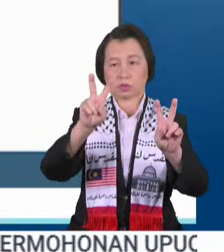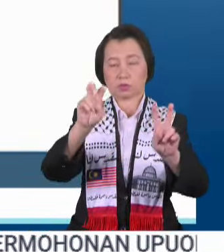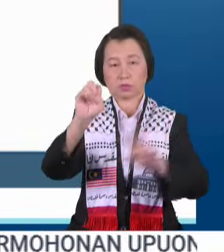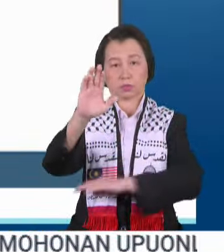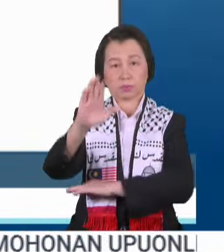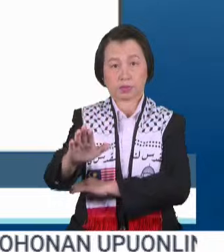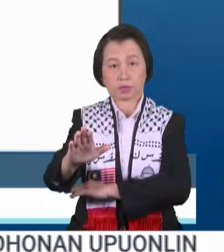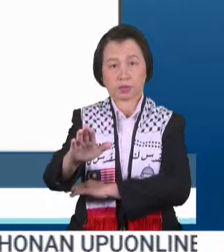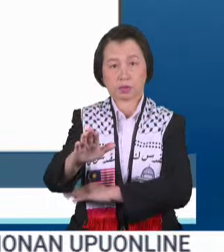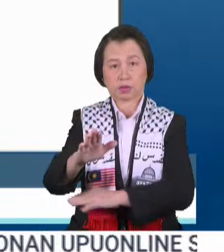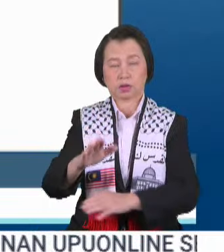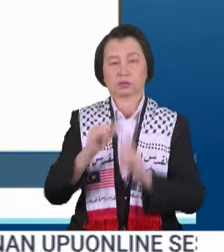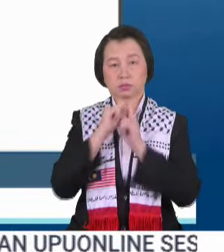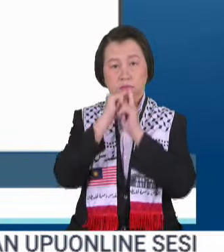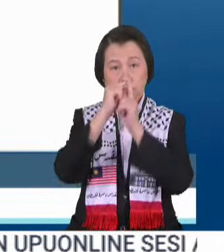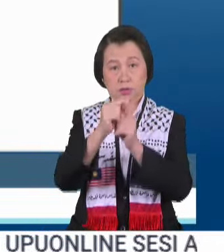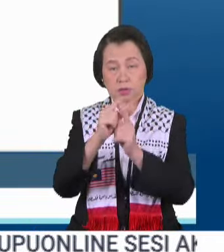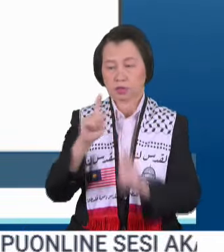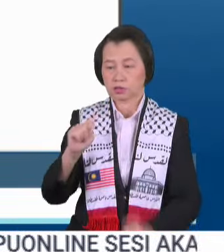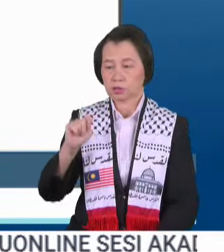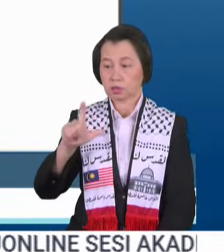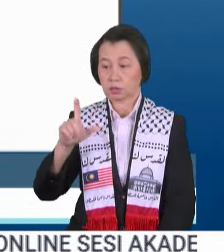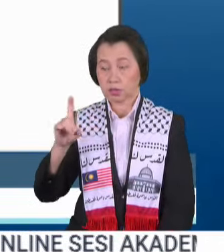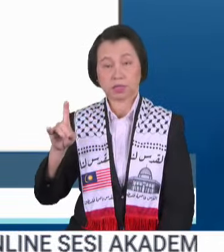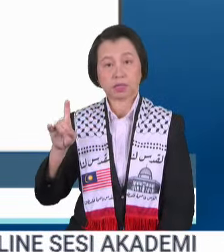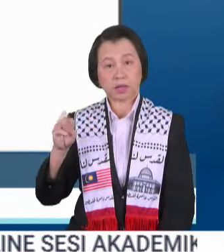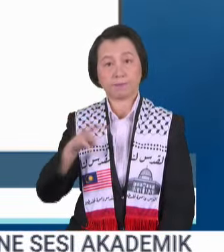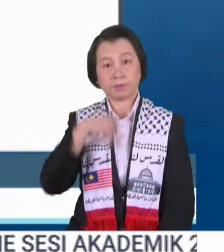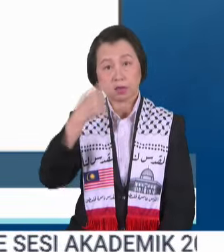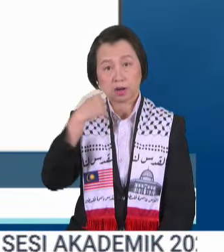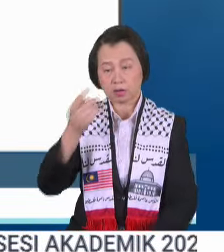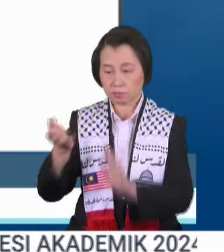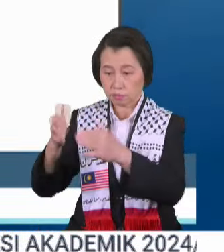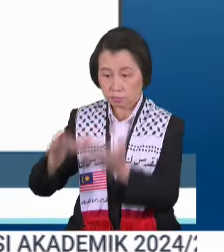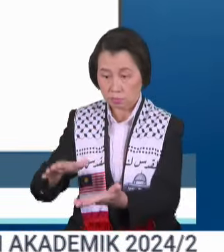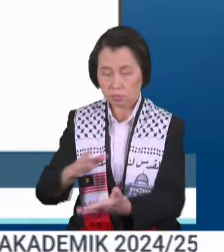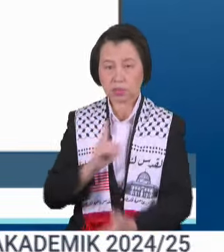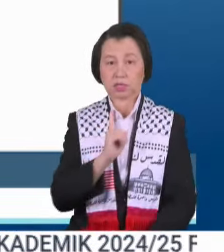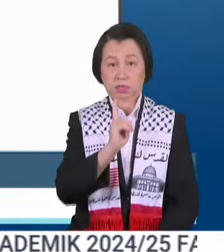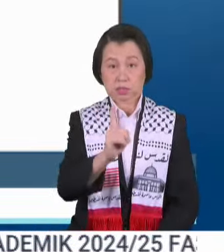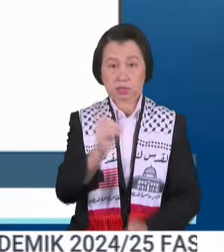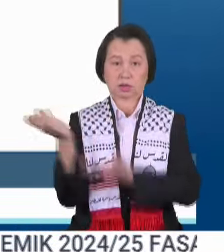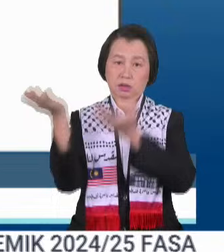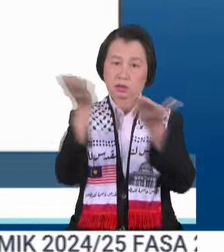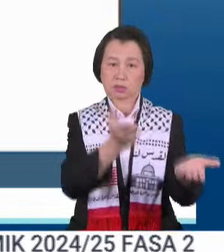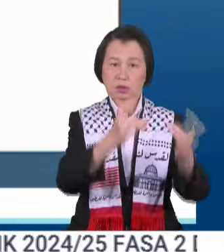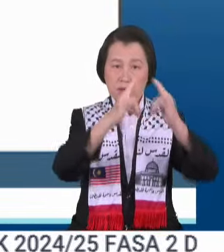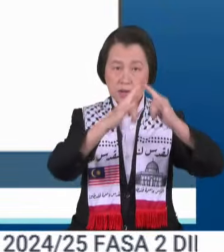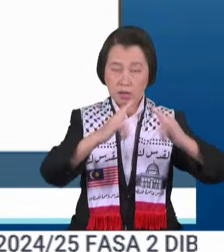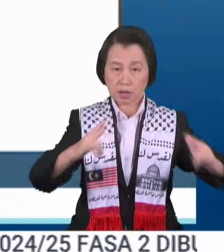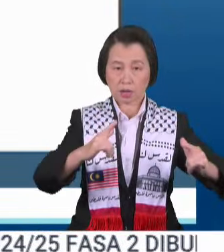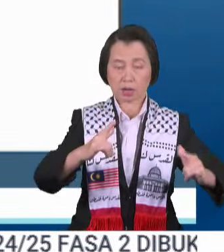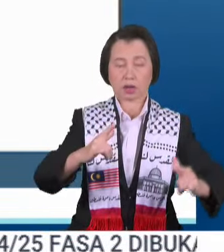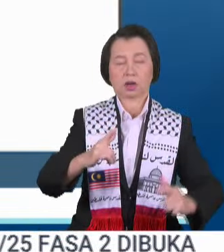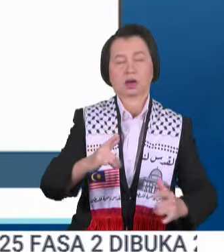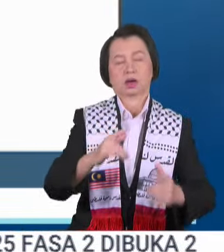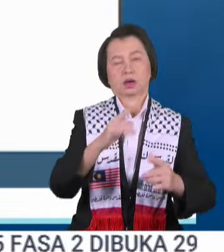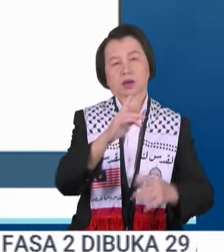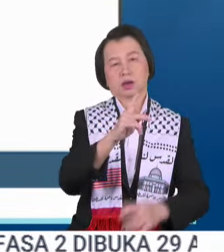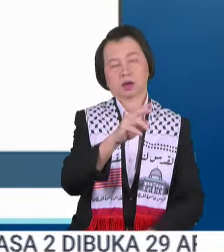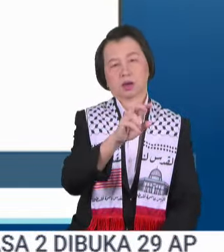hari ini. Menerusi kenyataan, TLDM memaklumkan jenazah mangsa beragama Islam dibawa ke Kem Batalion